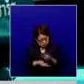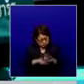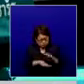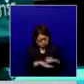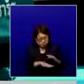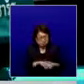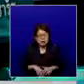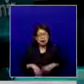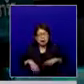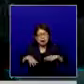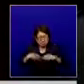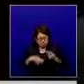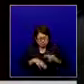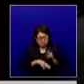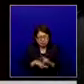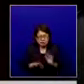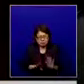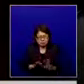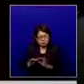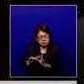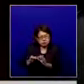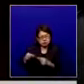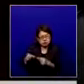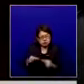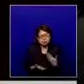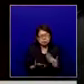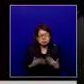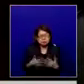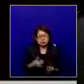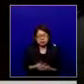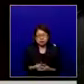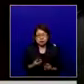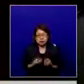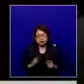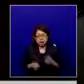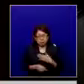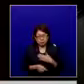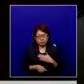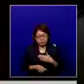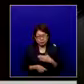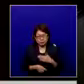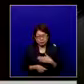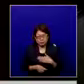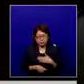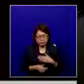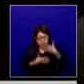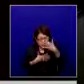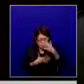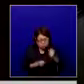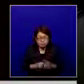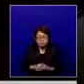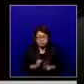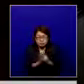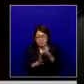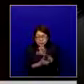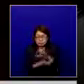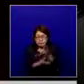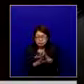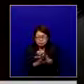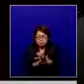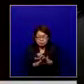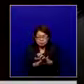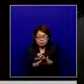ก็เป็นการเท้าความนะครับไม่เป็นไรฮะแต่ว่าผมสนใจเรื่องข้อบังคับข้อที่ว